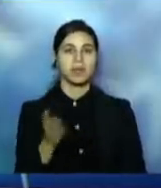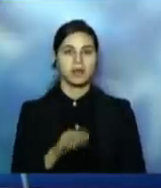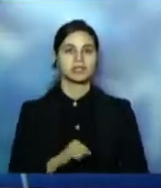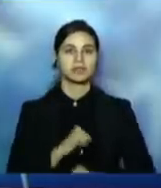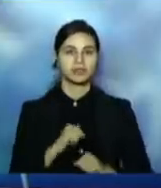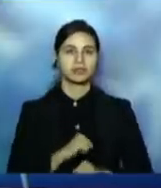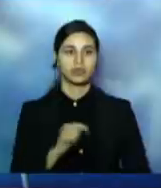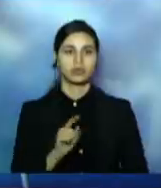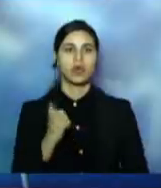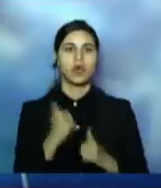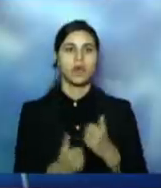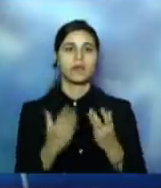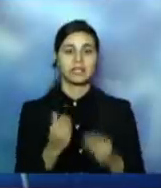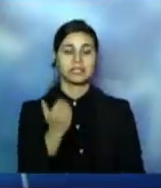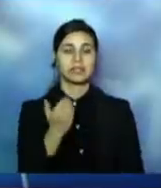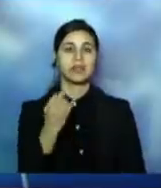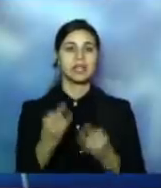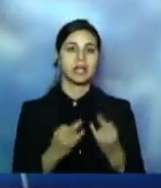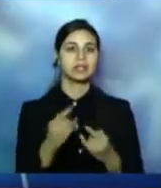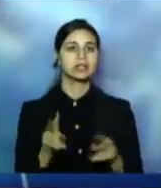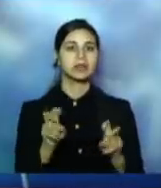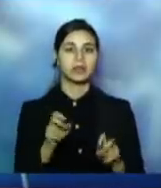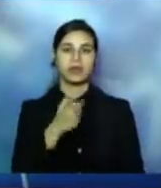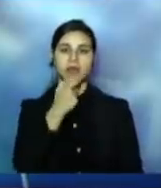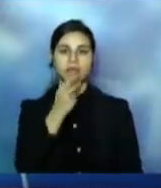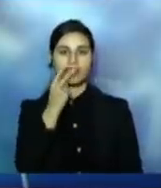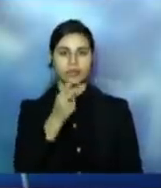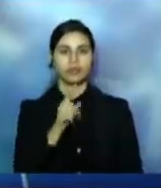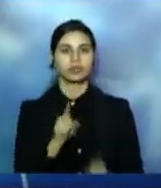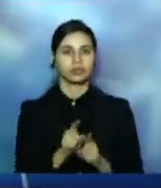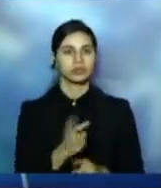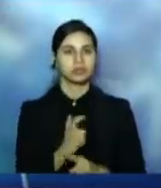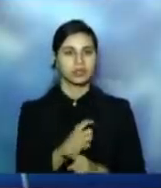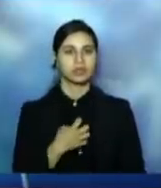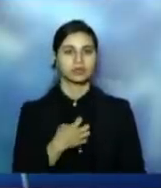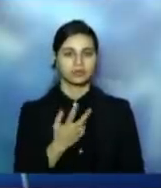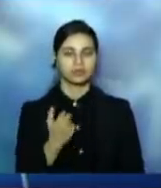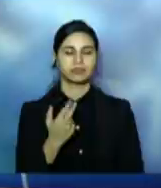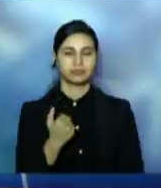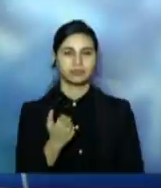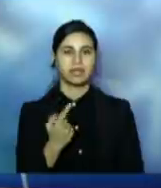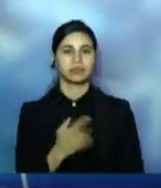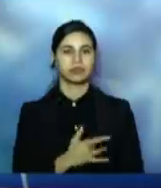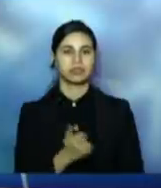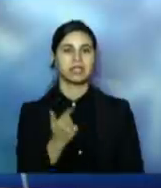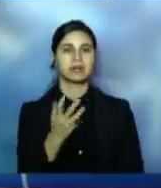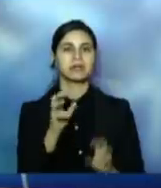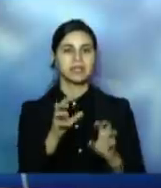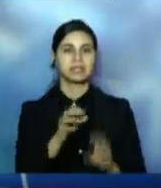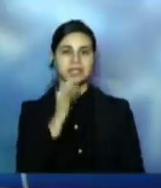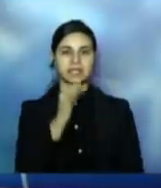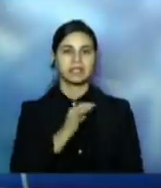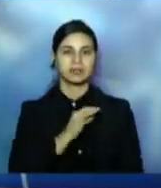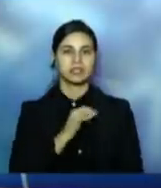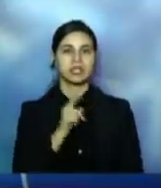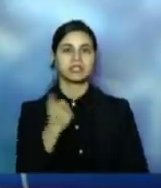ვცდილობ რომ ყოველ თქვენ გადაცემას და ყოველ თემას ვუყურო და ყურადღებით. მადლობა, ძალიან დიდი მადლობა ეთგულებისთვის. რამდენიმე წესი გითხარით, რომელიც